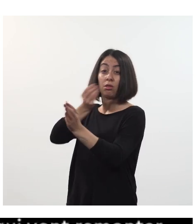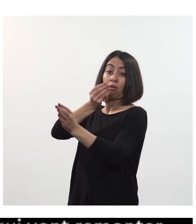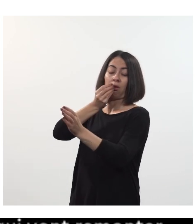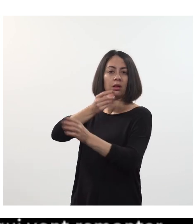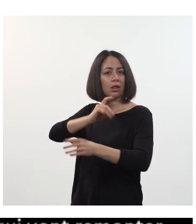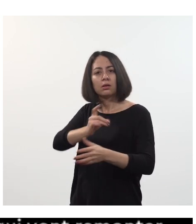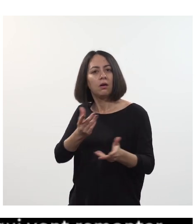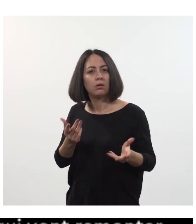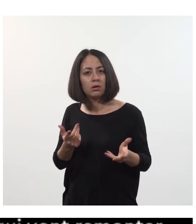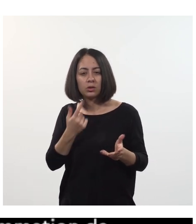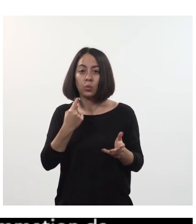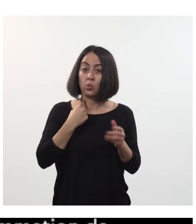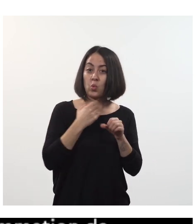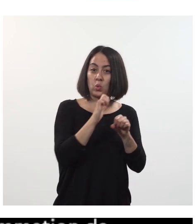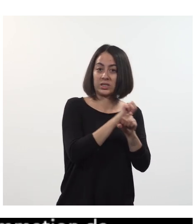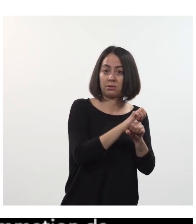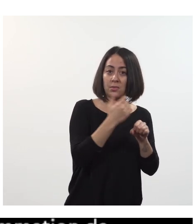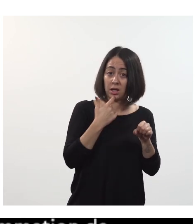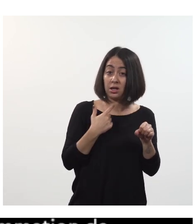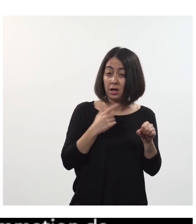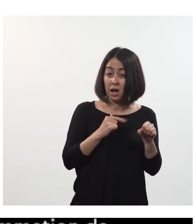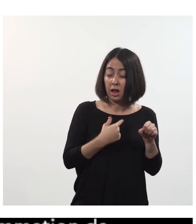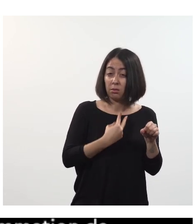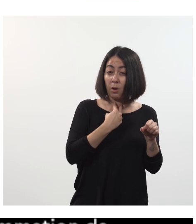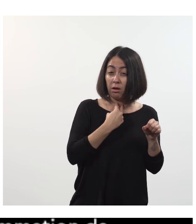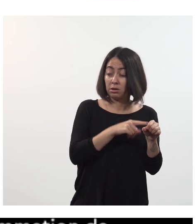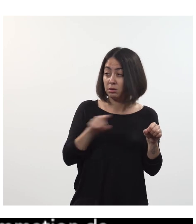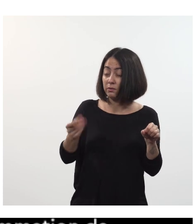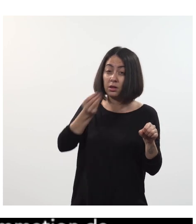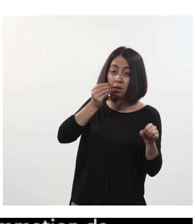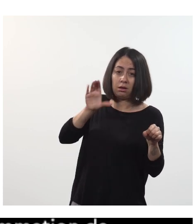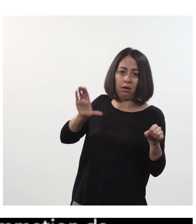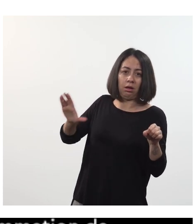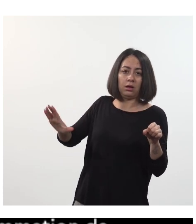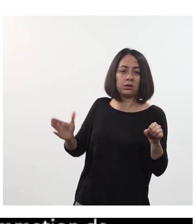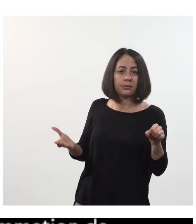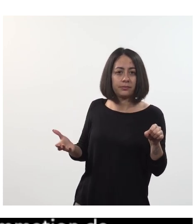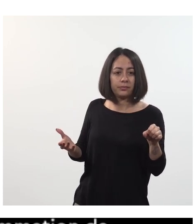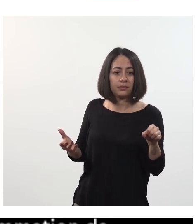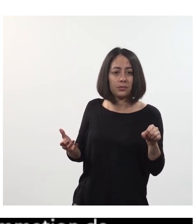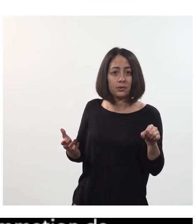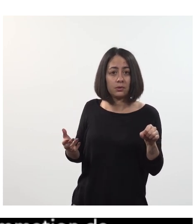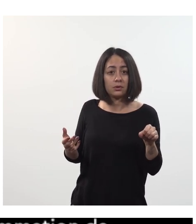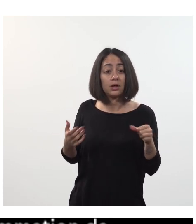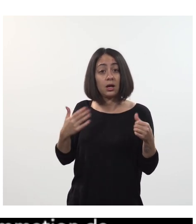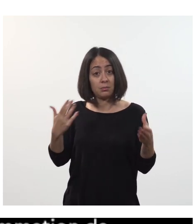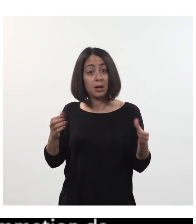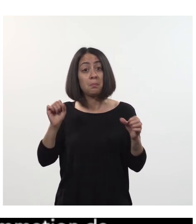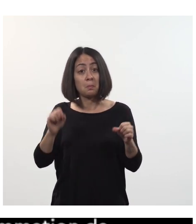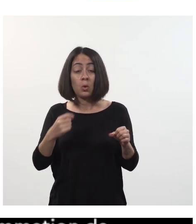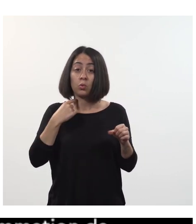on va petit à petit diminuer ses apports alimentaires. Et puis, ça peut aller jusqu'à des états de subocclusion, voire